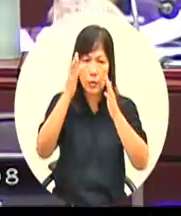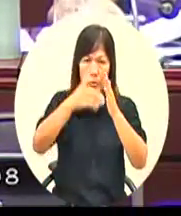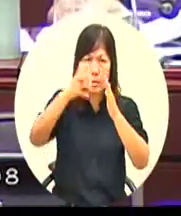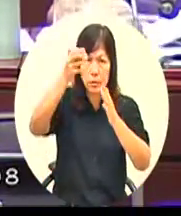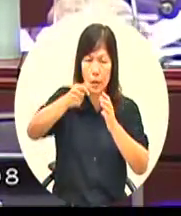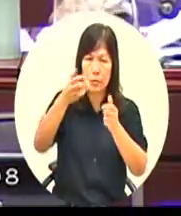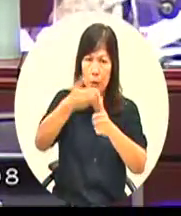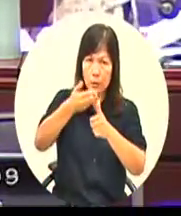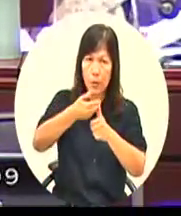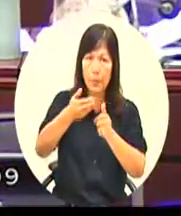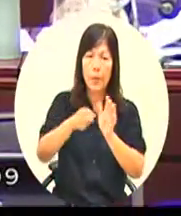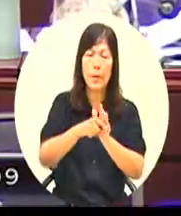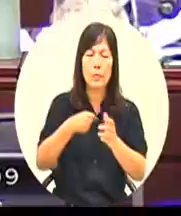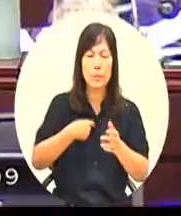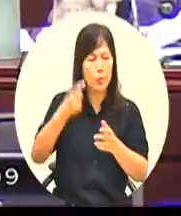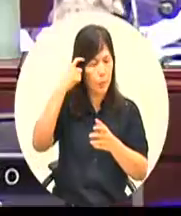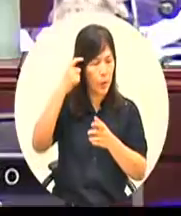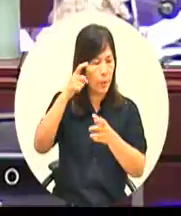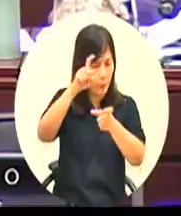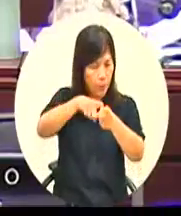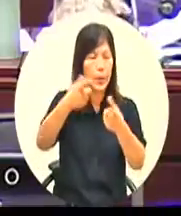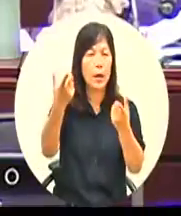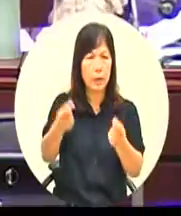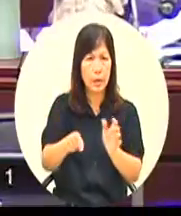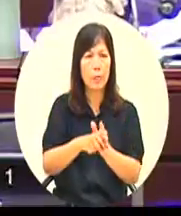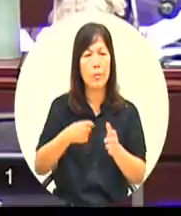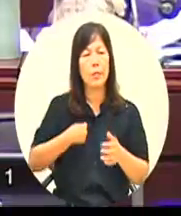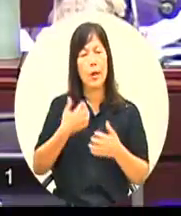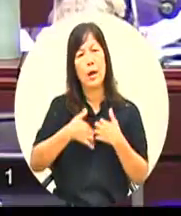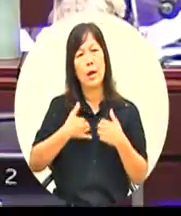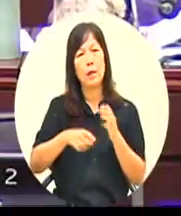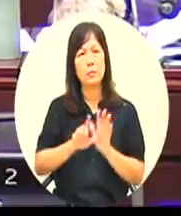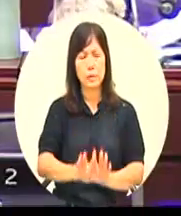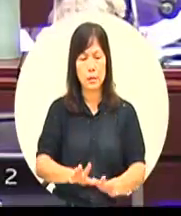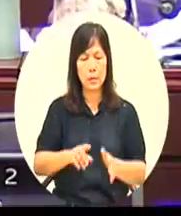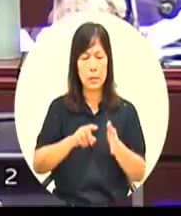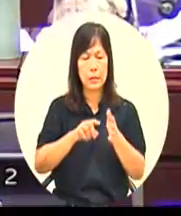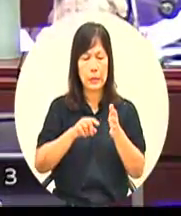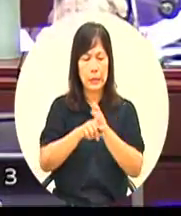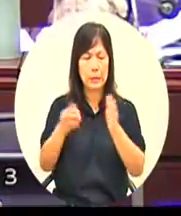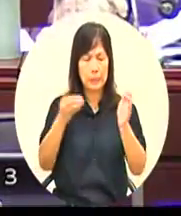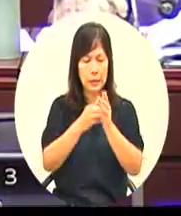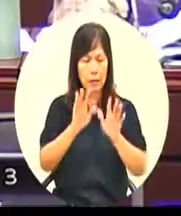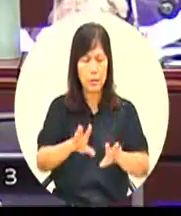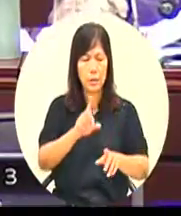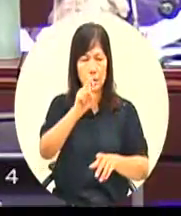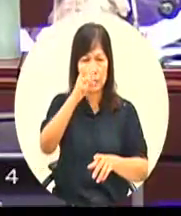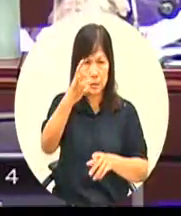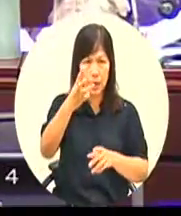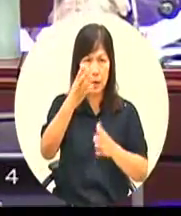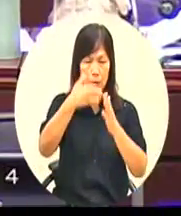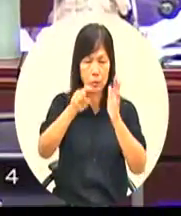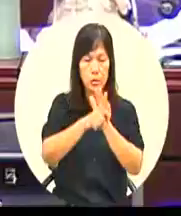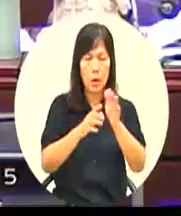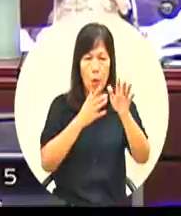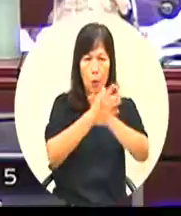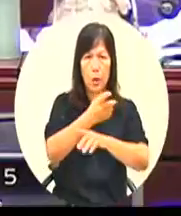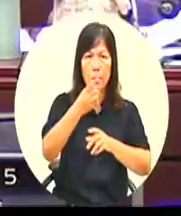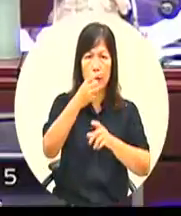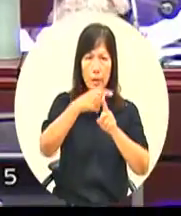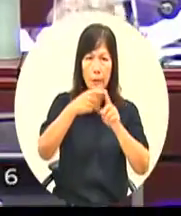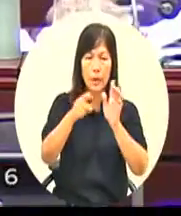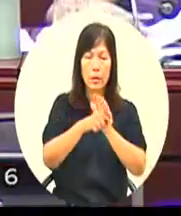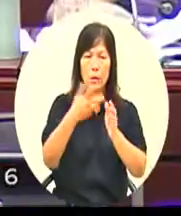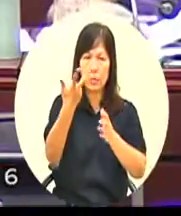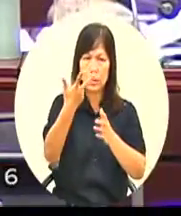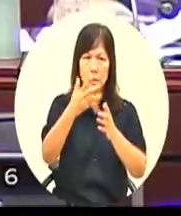哦，这点是我们共同的目标。其实我很高兴到今年呢，13所国中小已经过半了，7所都是原住民